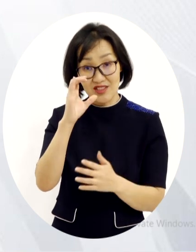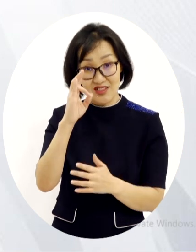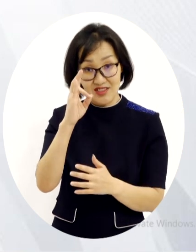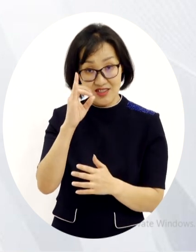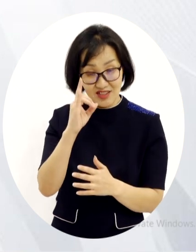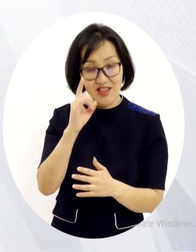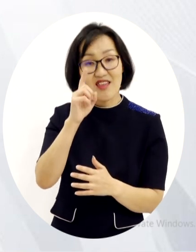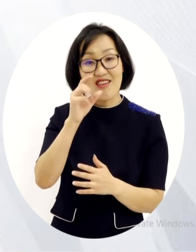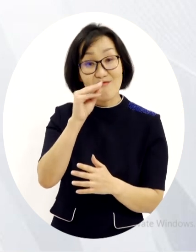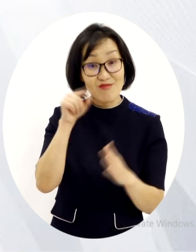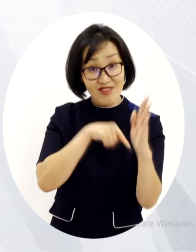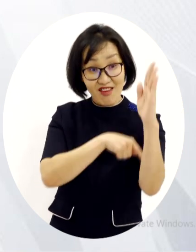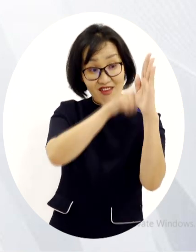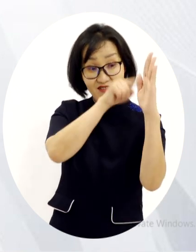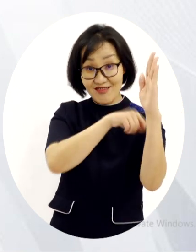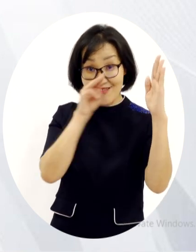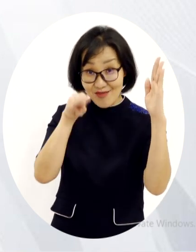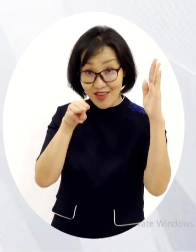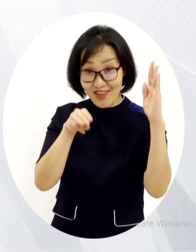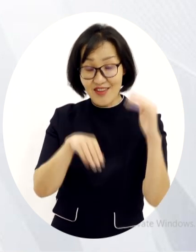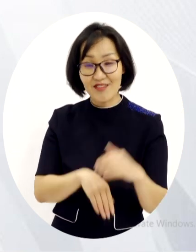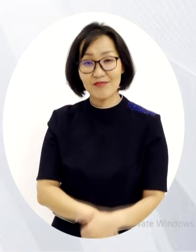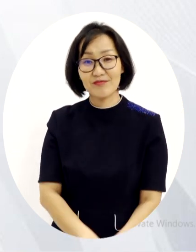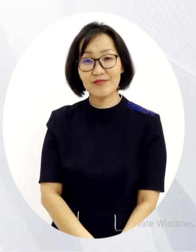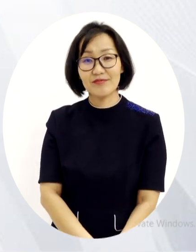Усны хэмжээ байх нь.